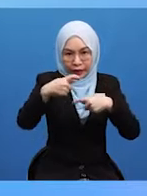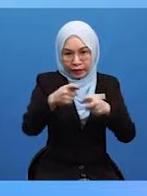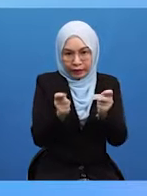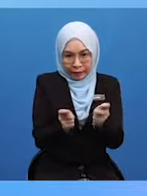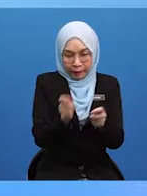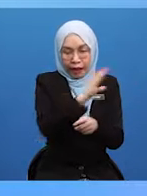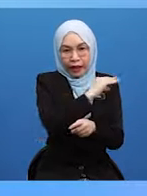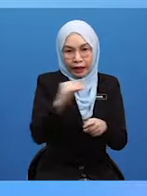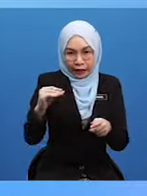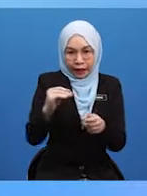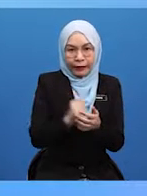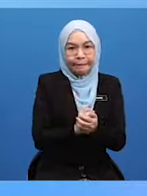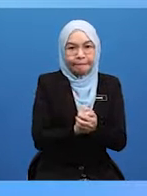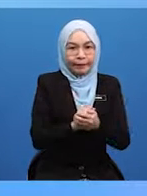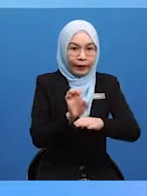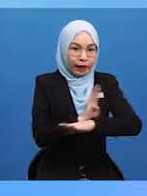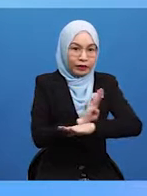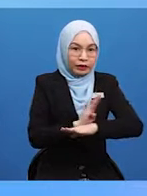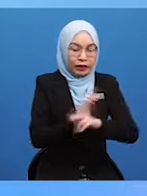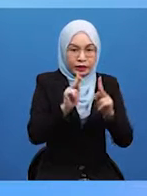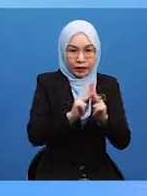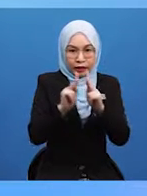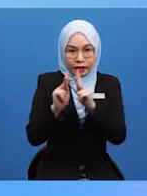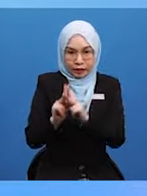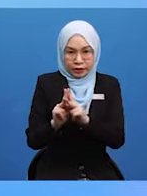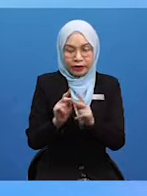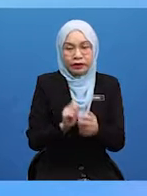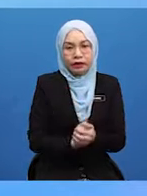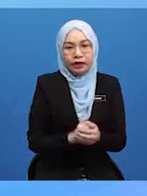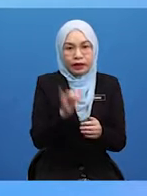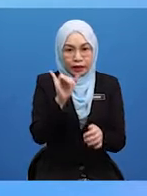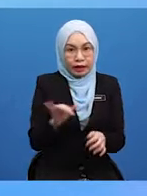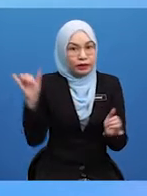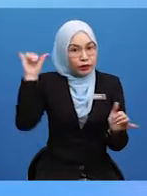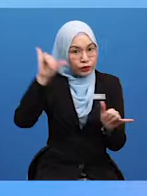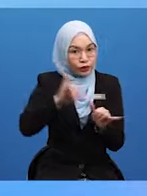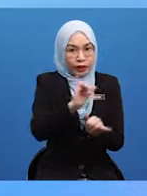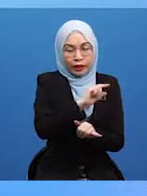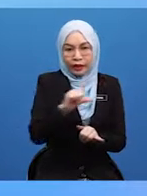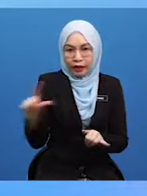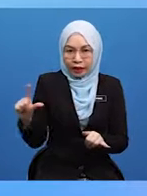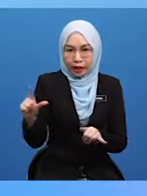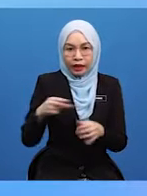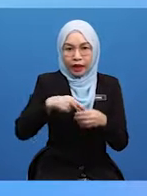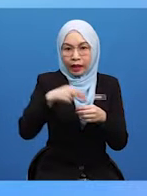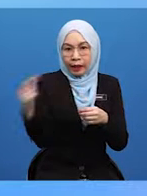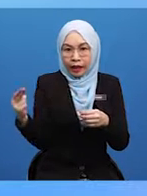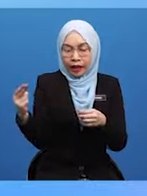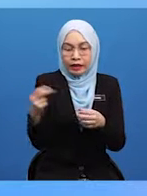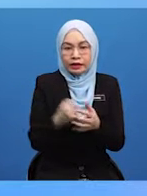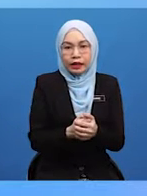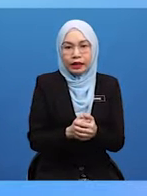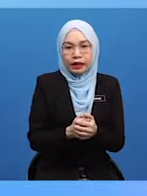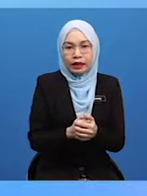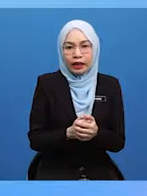industri desa yang dijalankan bertempatan luar bandar adalah penghasilan produk